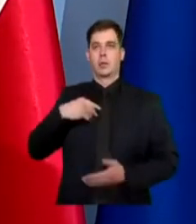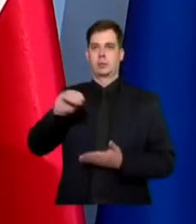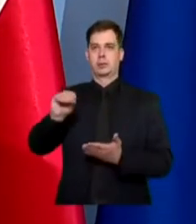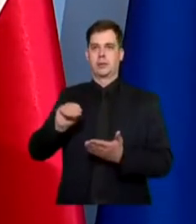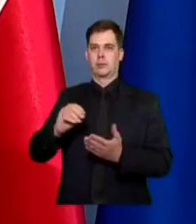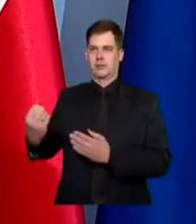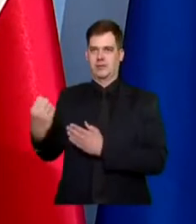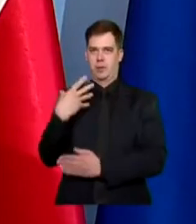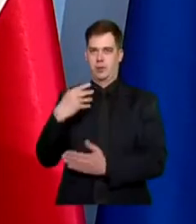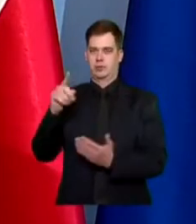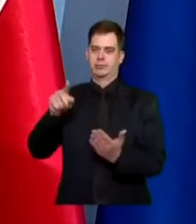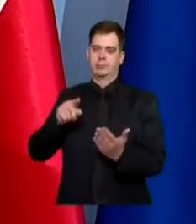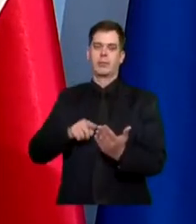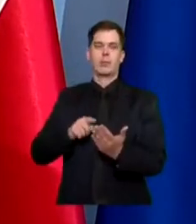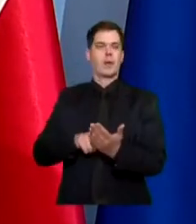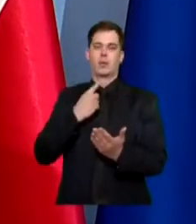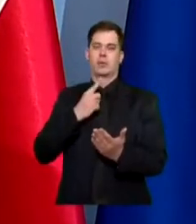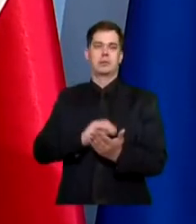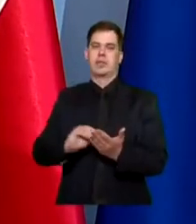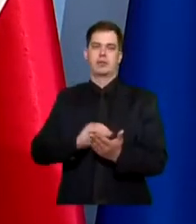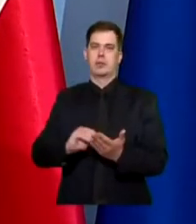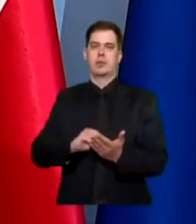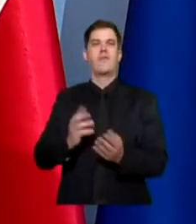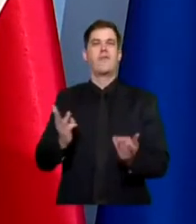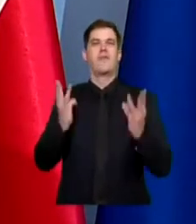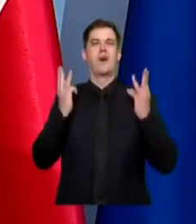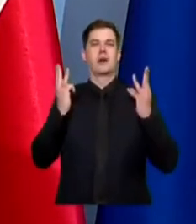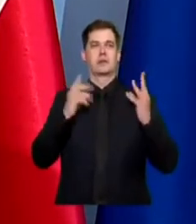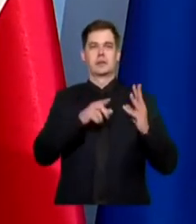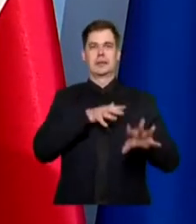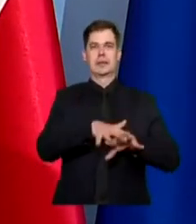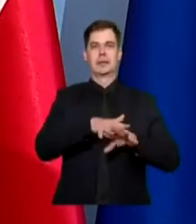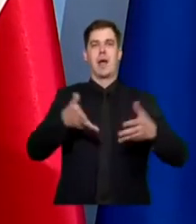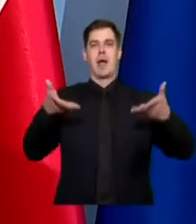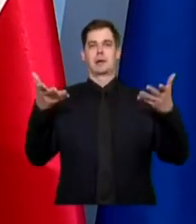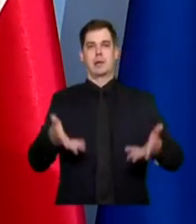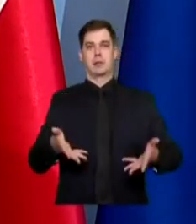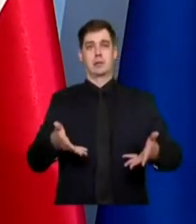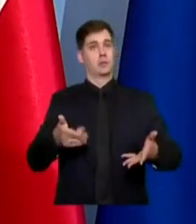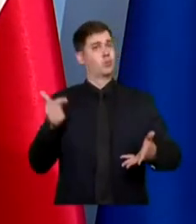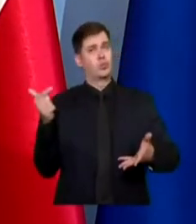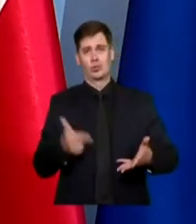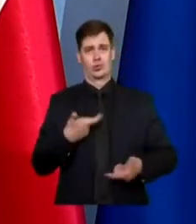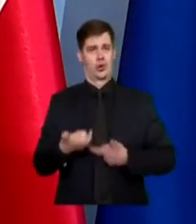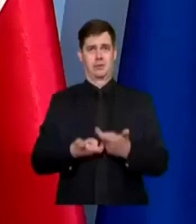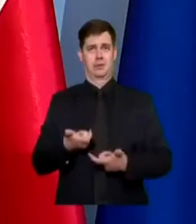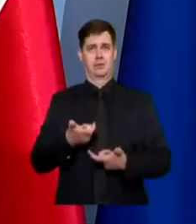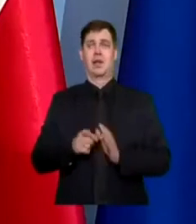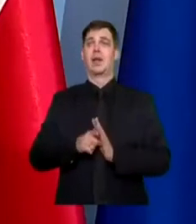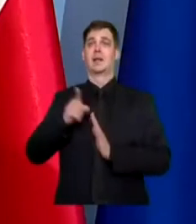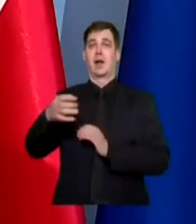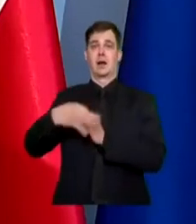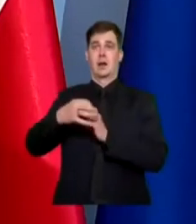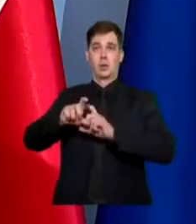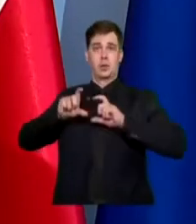w którym podkreśla fundamentalną rolę, jaką polski system egzaminacyjny odgrywa w procesie rekrutacji zarówno do szkół wyższych,